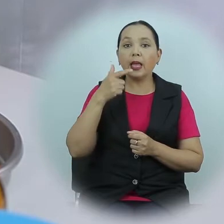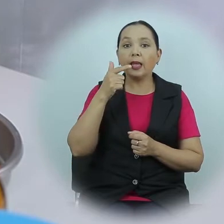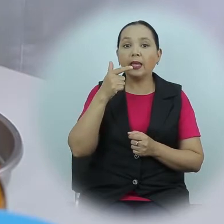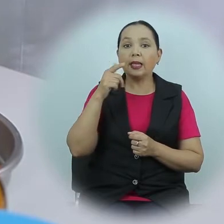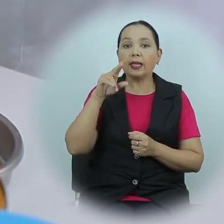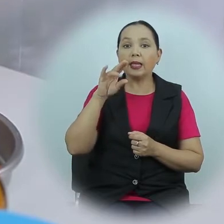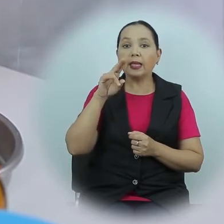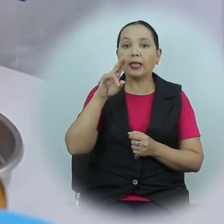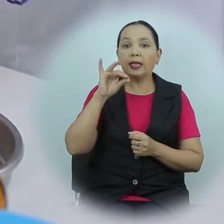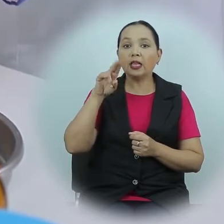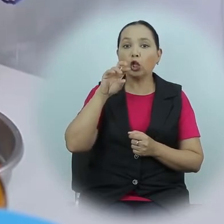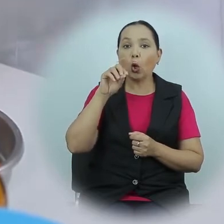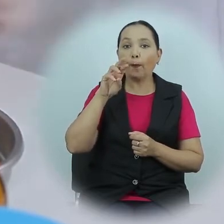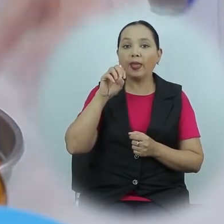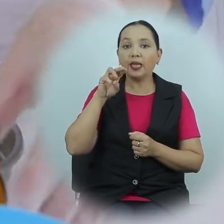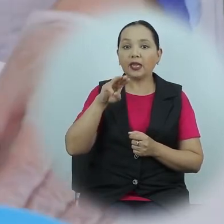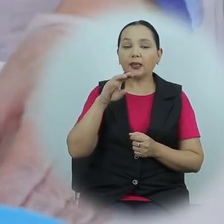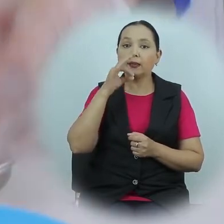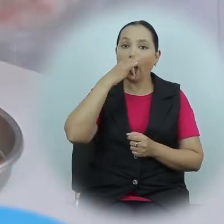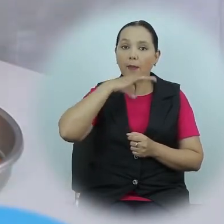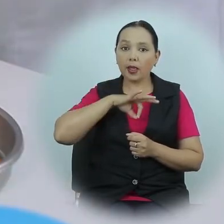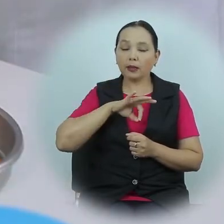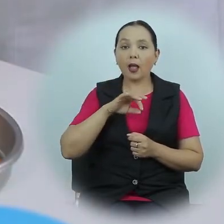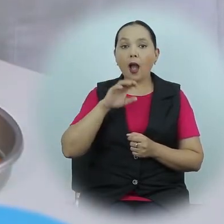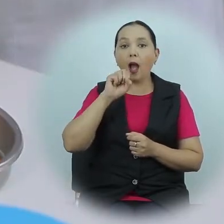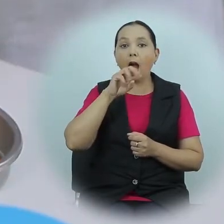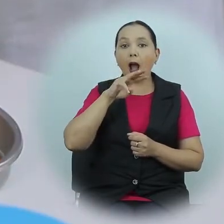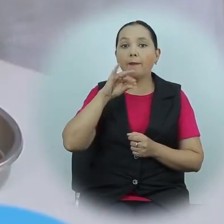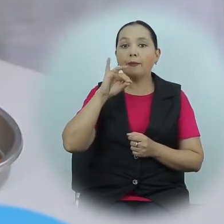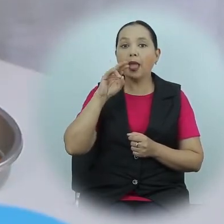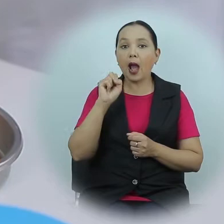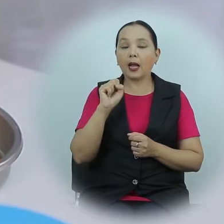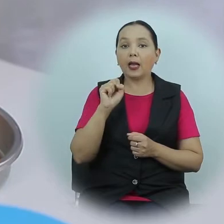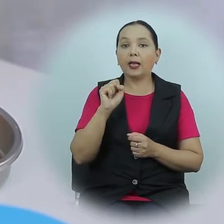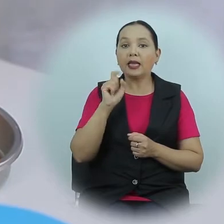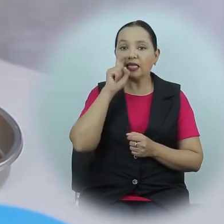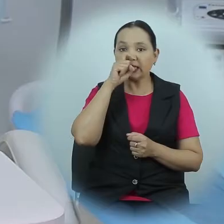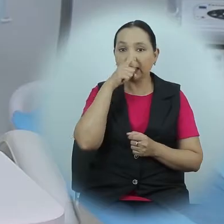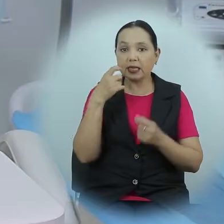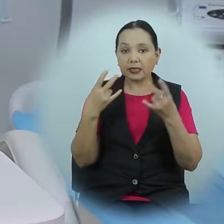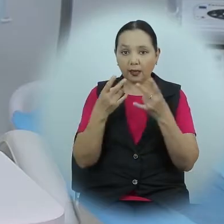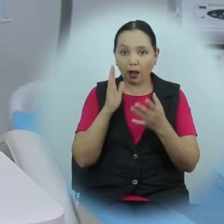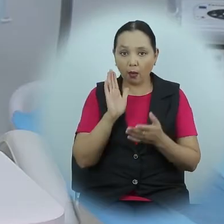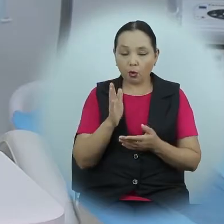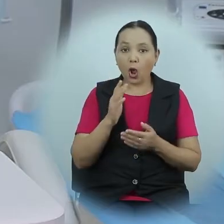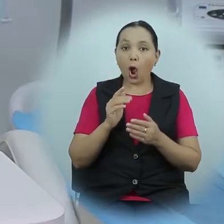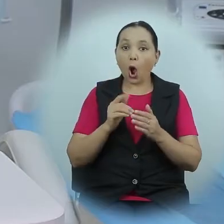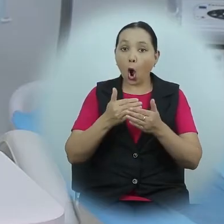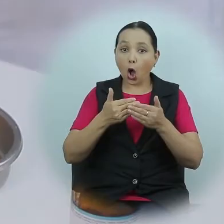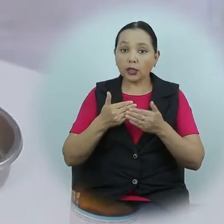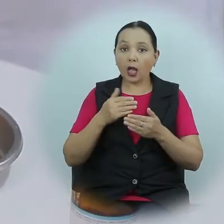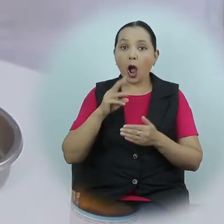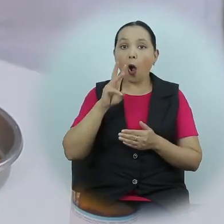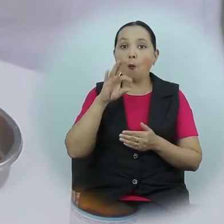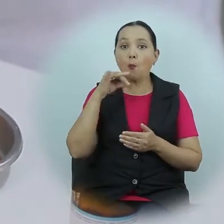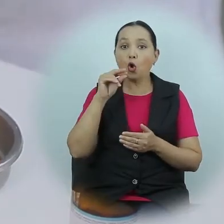гидроперит таблеткасы ва аммиак кислотасы керек болады. Олдындан ман